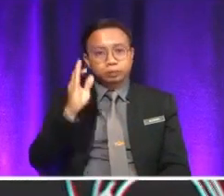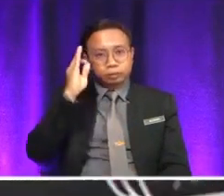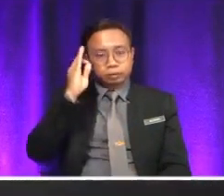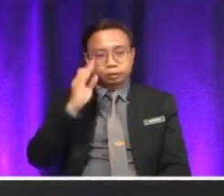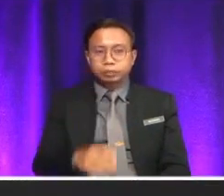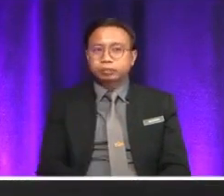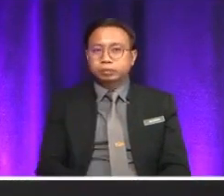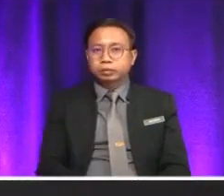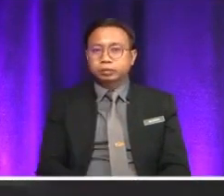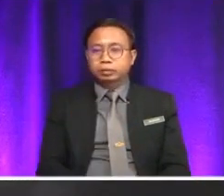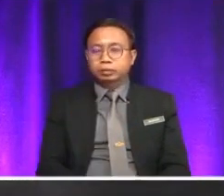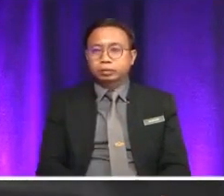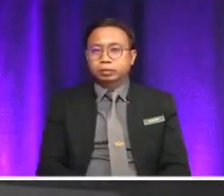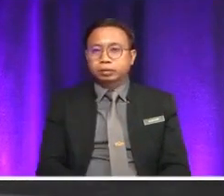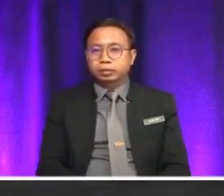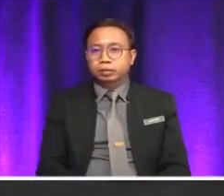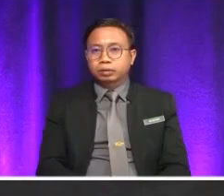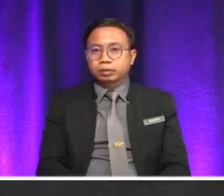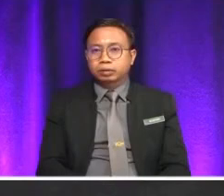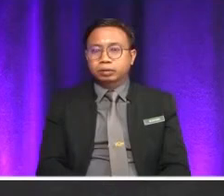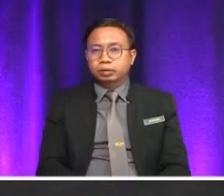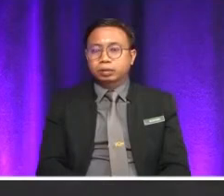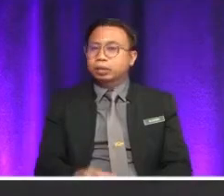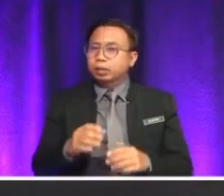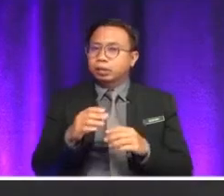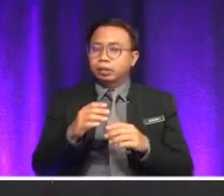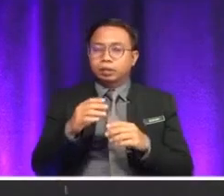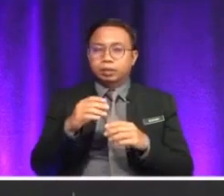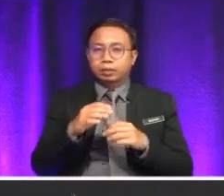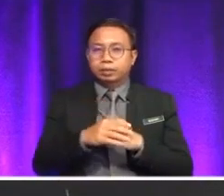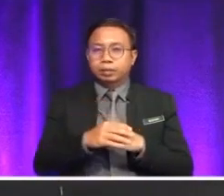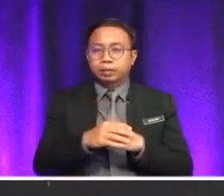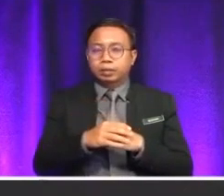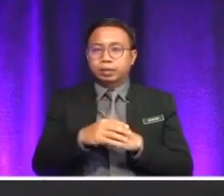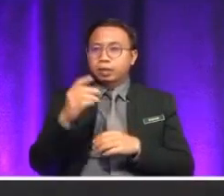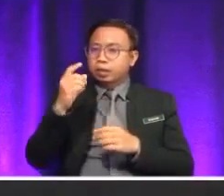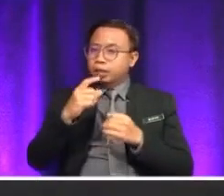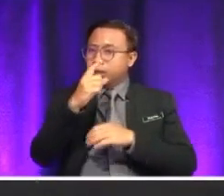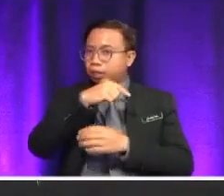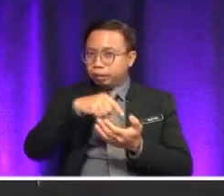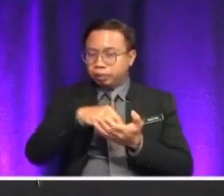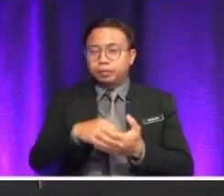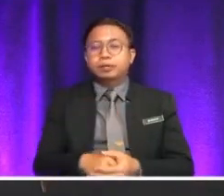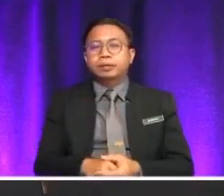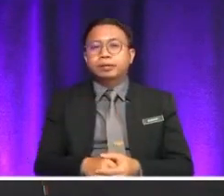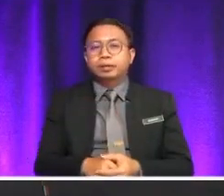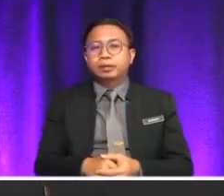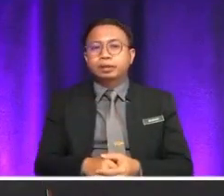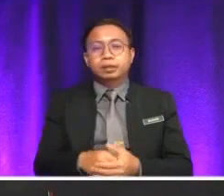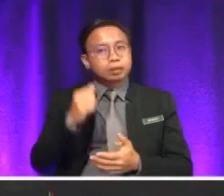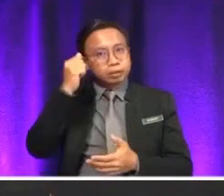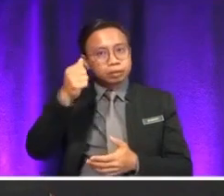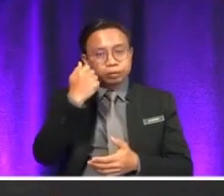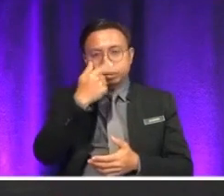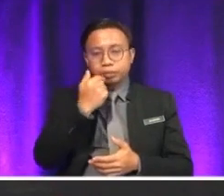Hari malam banyak terlena, cengkerik bernyanyi kepejam mata. Hari ini banyak yang menghina, buktinya esok siapa